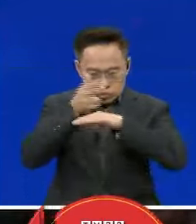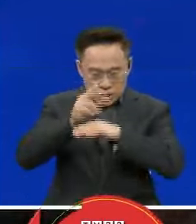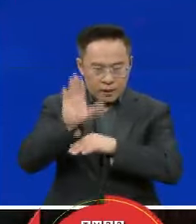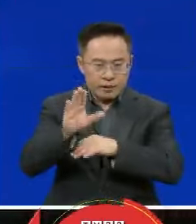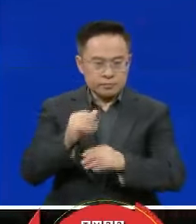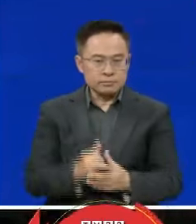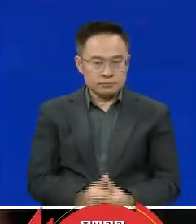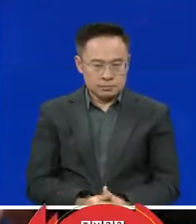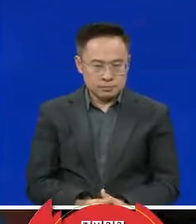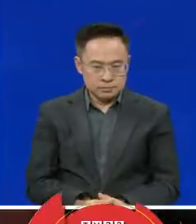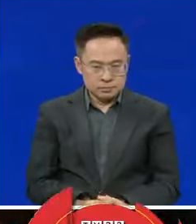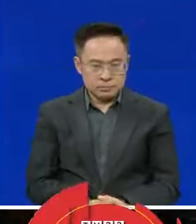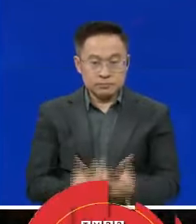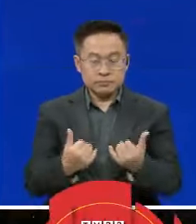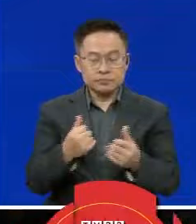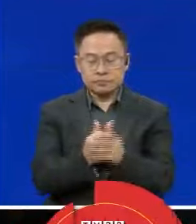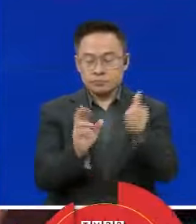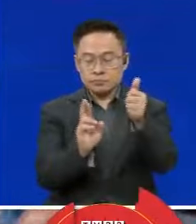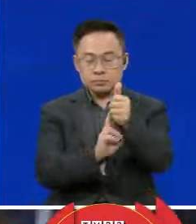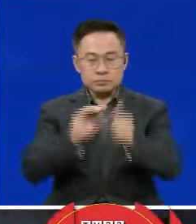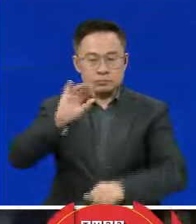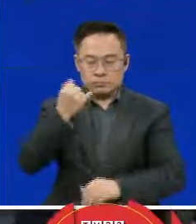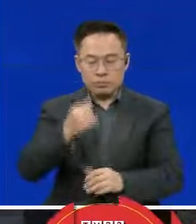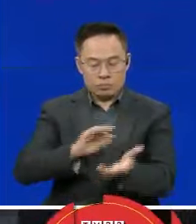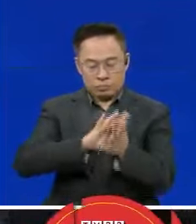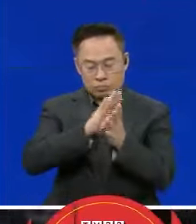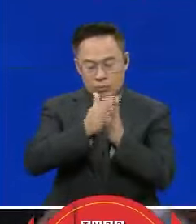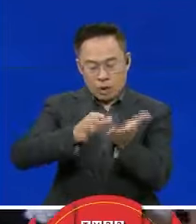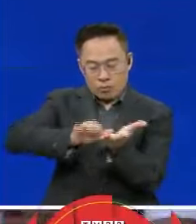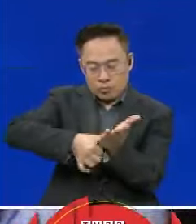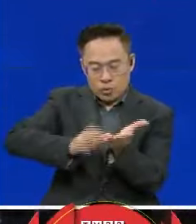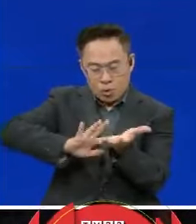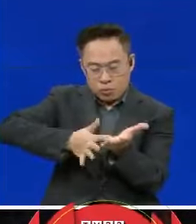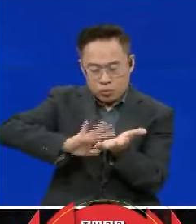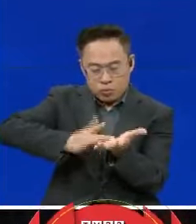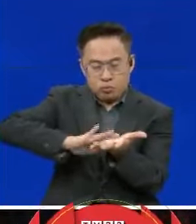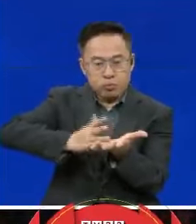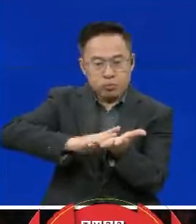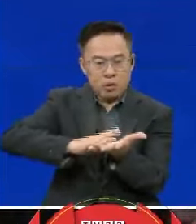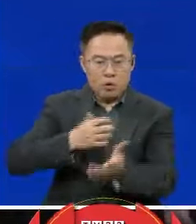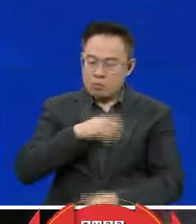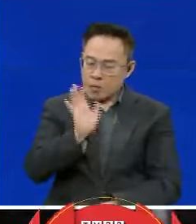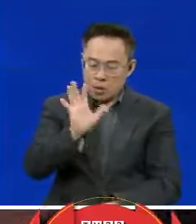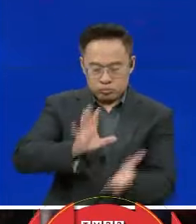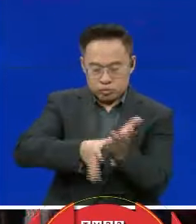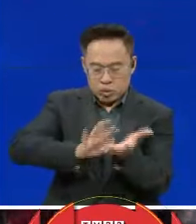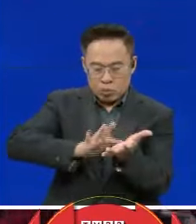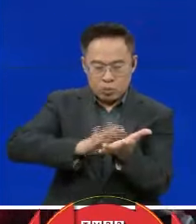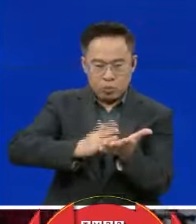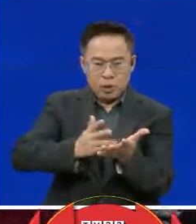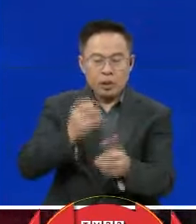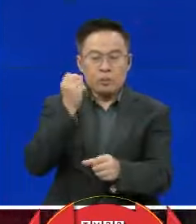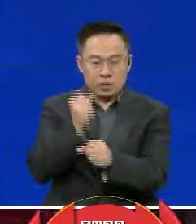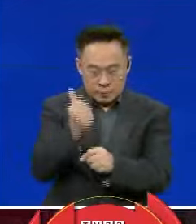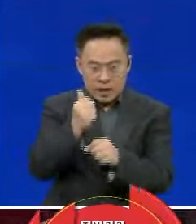าบิ๊กโจ๊กปฏิเสธการพิมพ์ลายนิ้วมือซ ึ่ งจากการไปถามพนักงานสอบสวนท่านก็บอกว่าการปฏิเสธการพิมพ์ลายนิ้วมือเนี่ยก็ถือเ